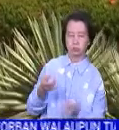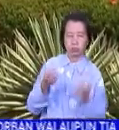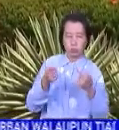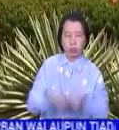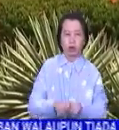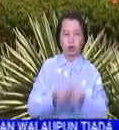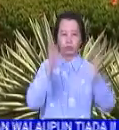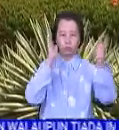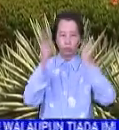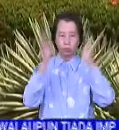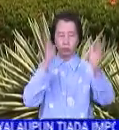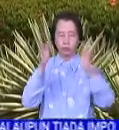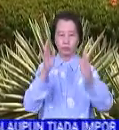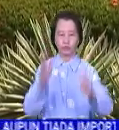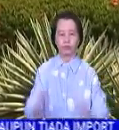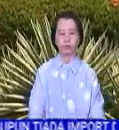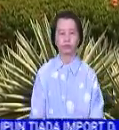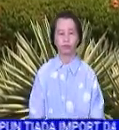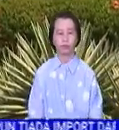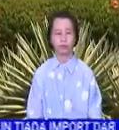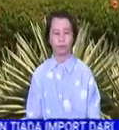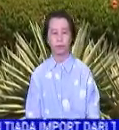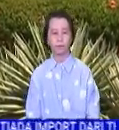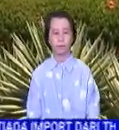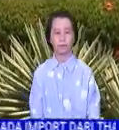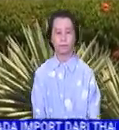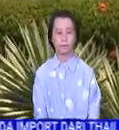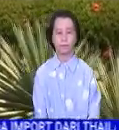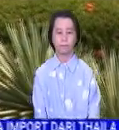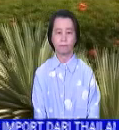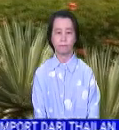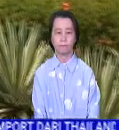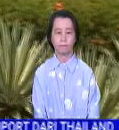melanda negara ini Tamin Jamil untuk berita